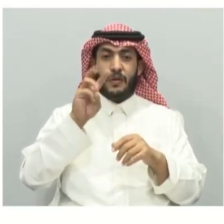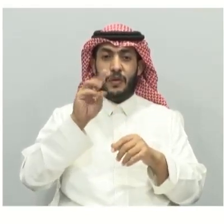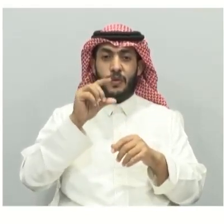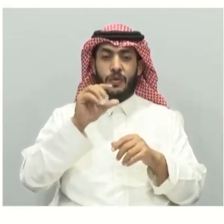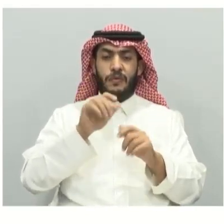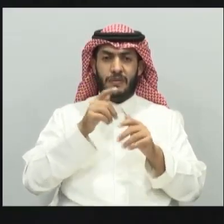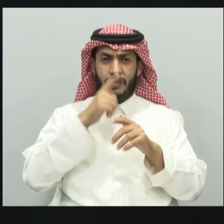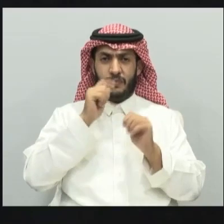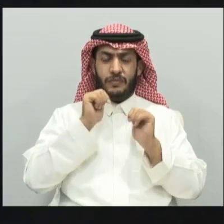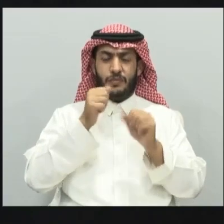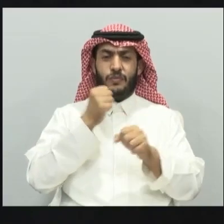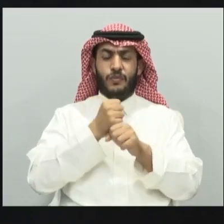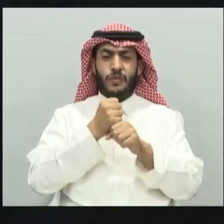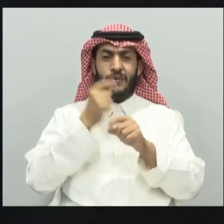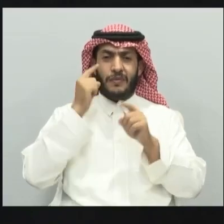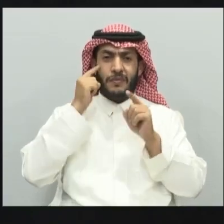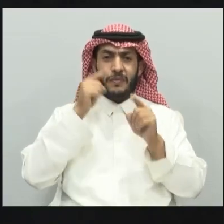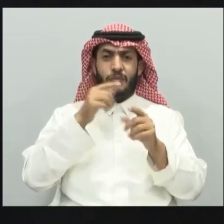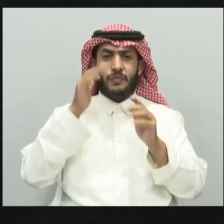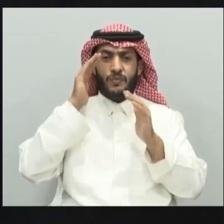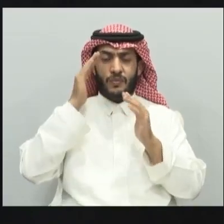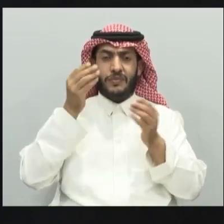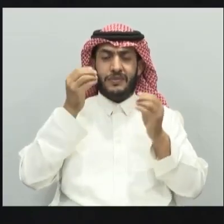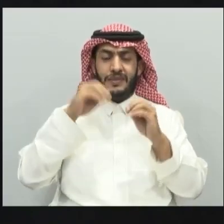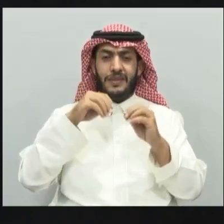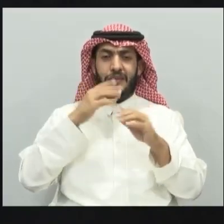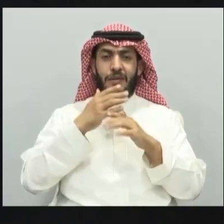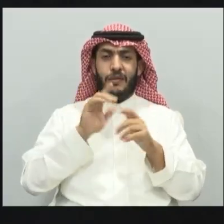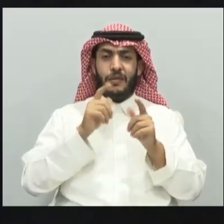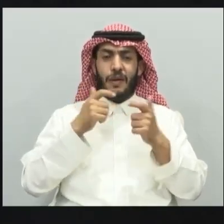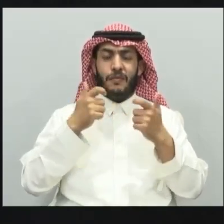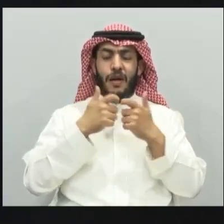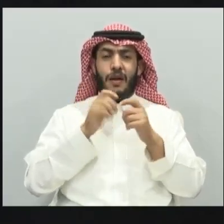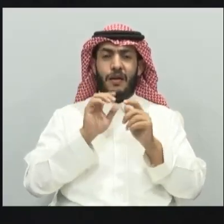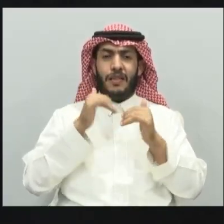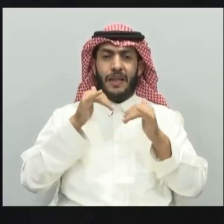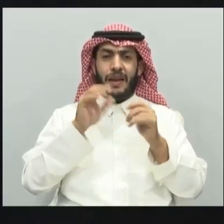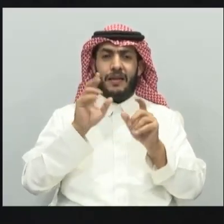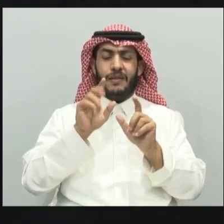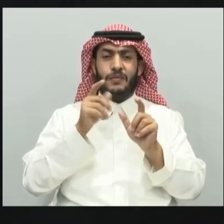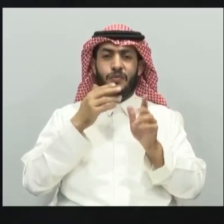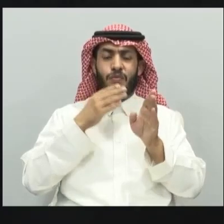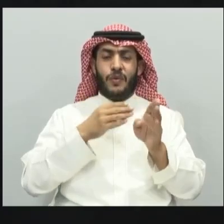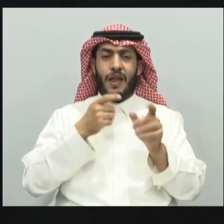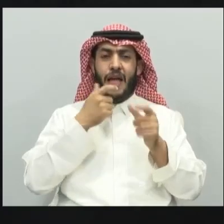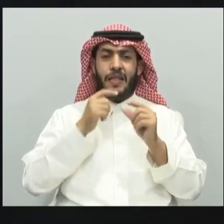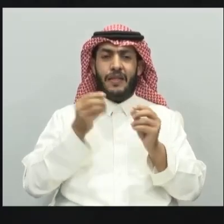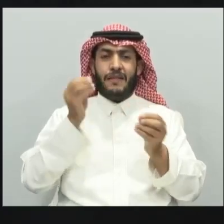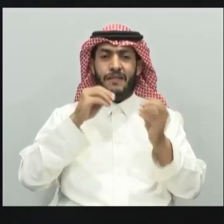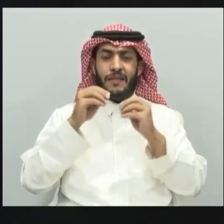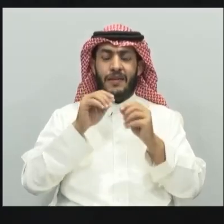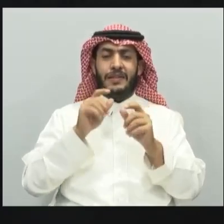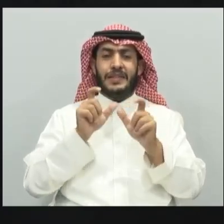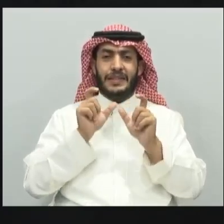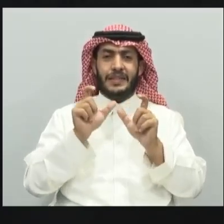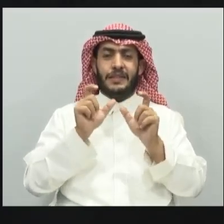لهم جهود مذكوره مشكوره في محاربه الوضع في السنه النبويه ذبا عن